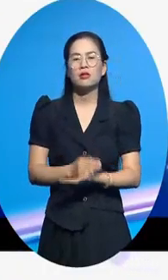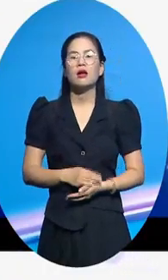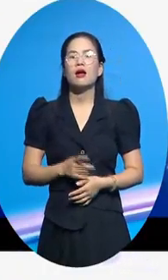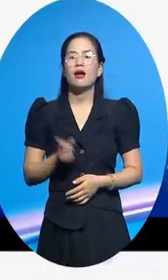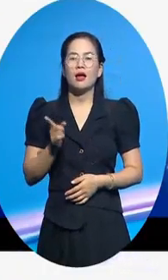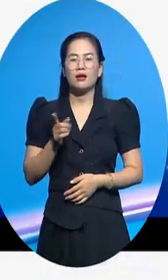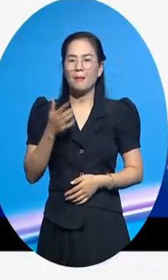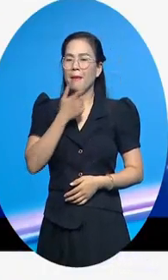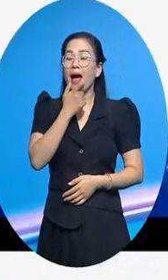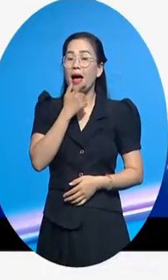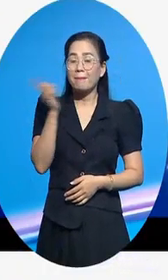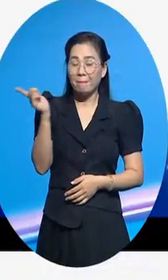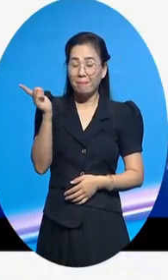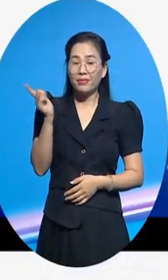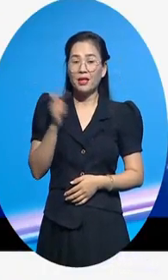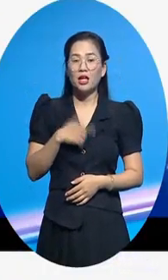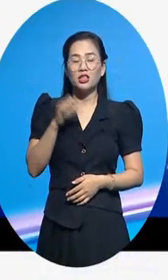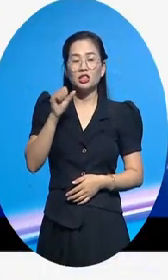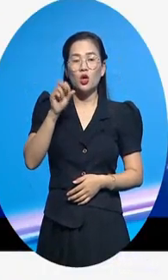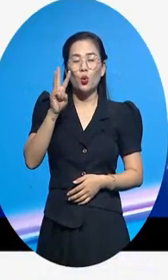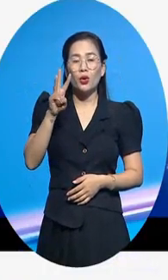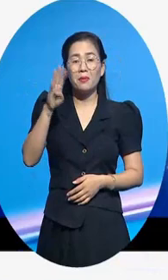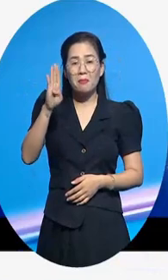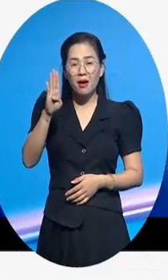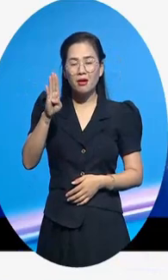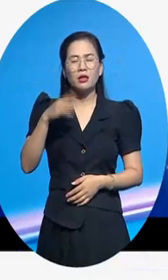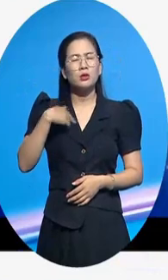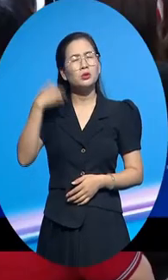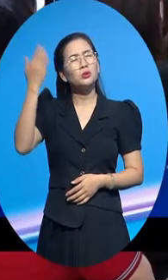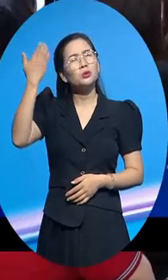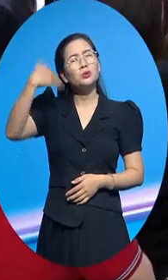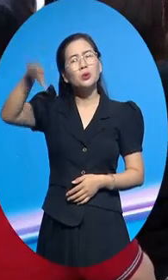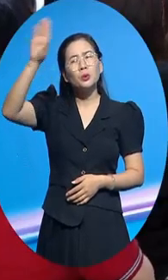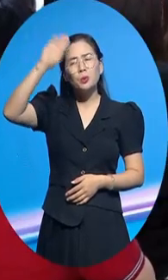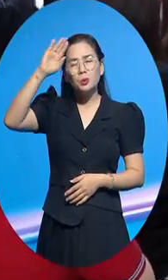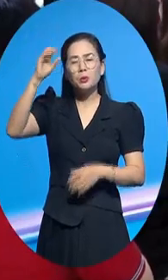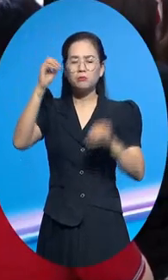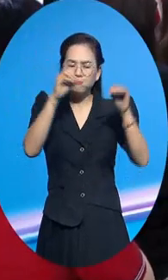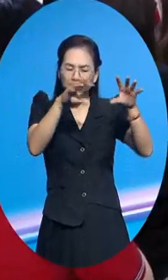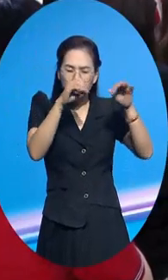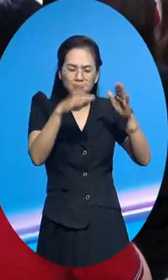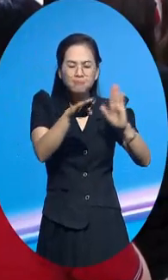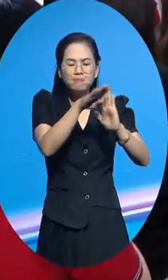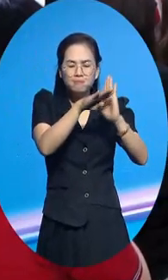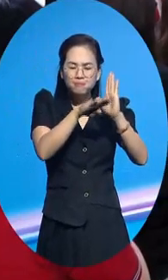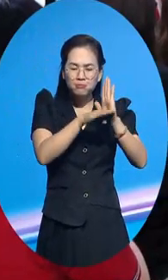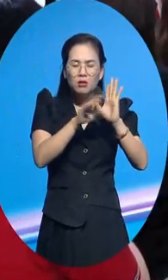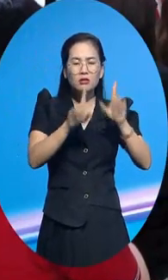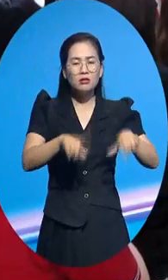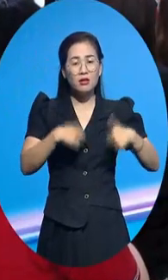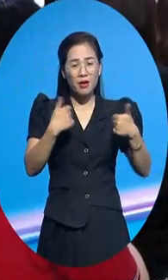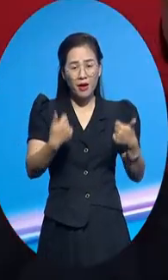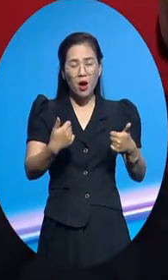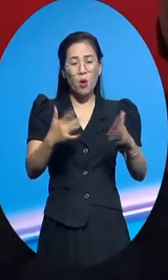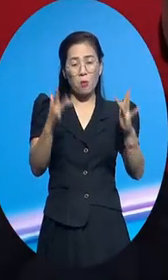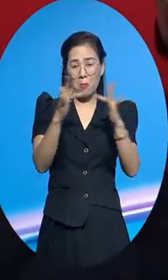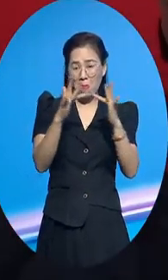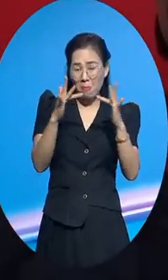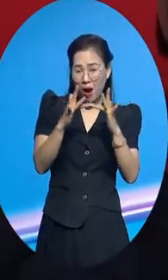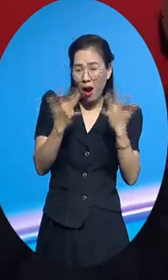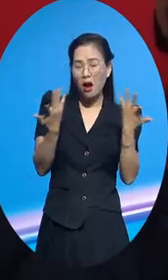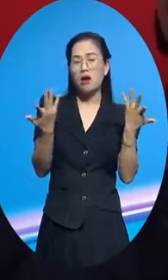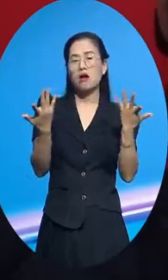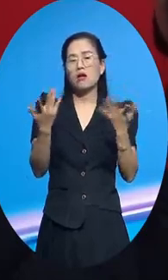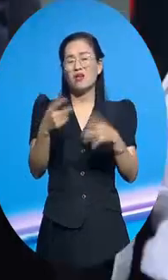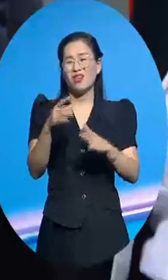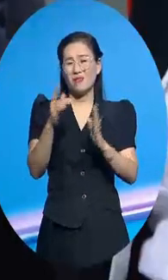biết sứ mệnh của Swinburne là giúp cho sinh viên sẵn sàng cho tương lai bằng cách giúp người học thành thạo trong thế giới số, nơi con người và